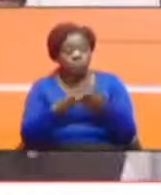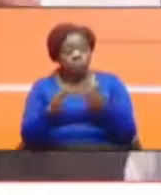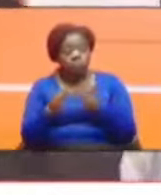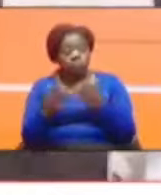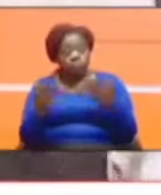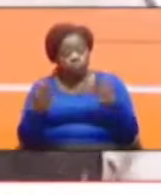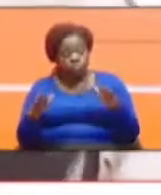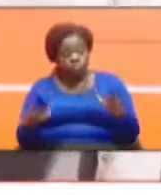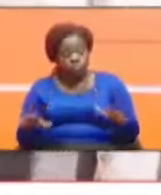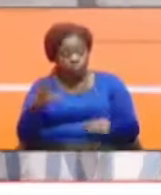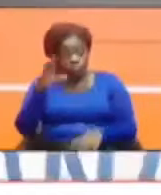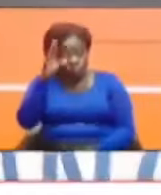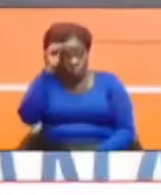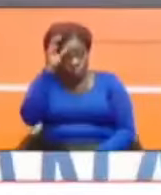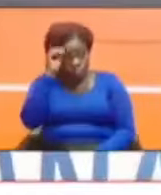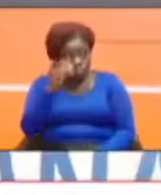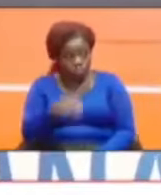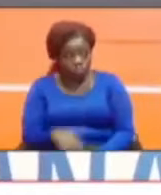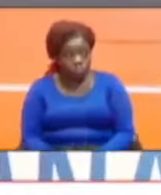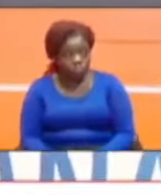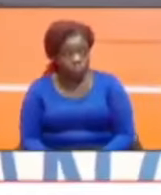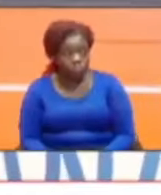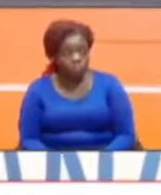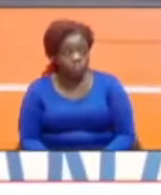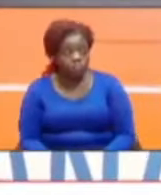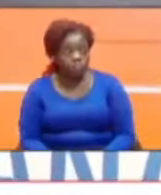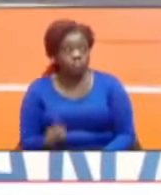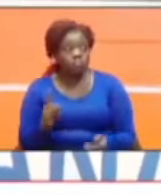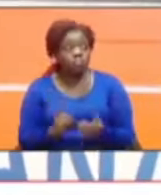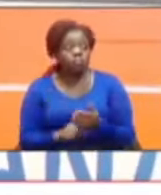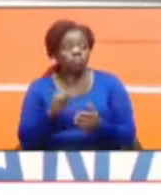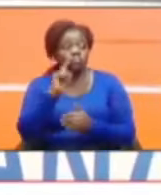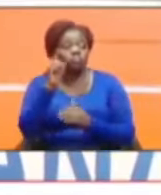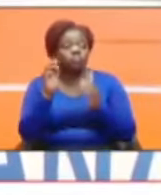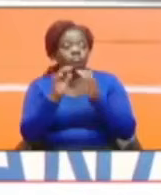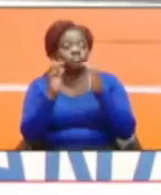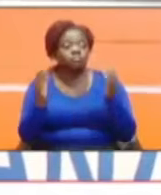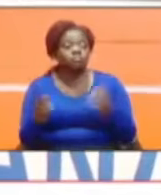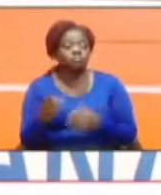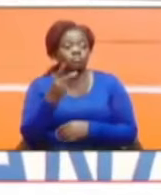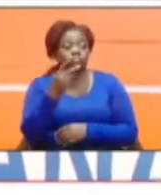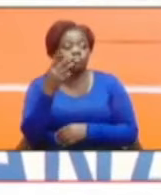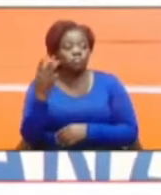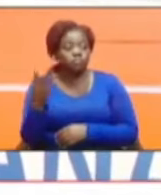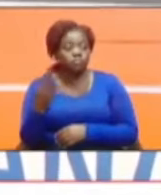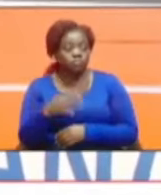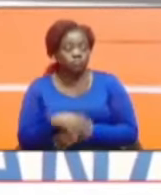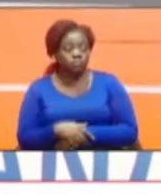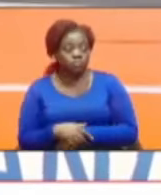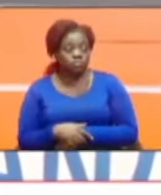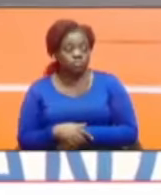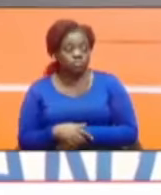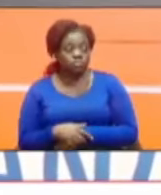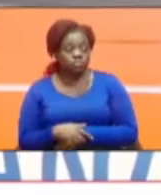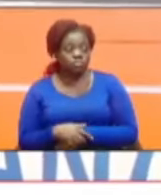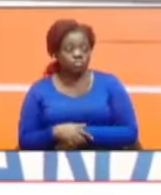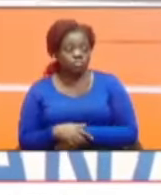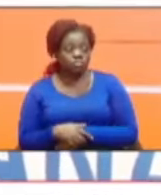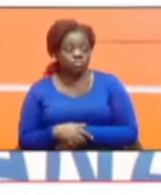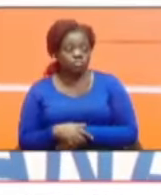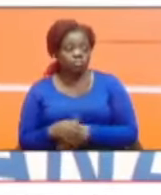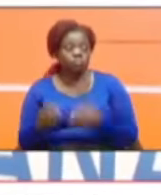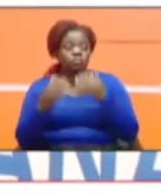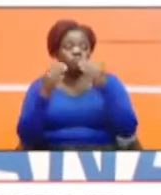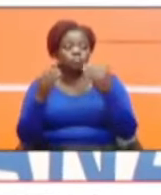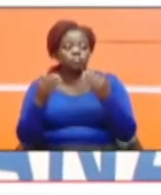nga bamaliriza emisomo gyabwe. And I've got a first grade of 24 aggregates. So I'm really